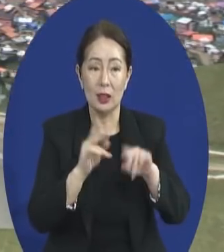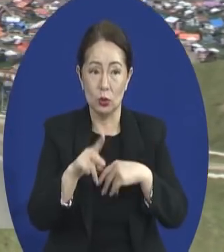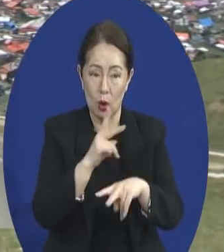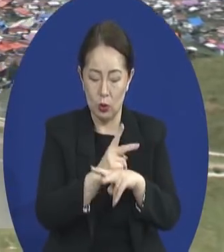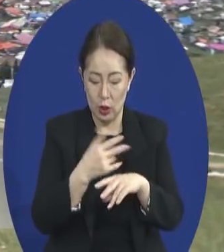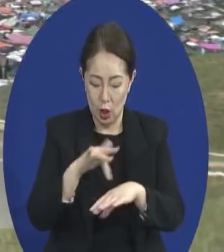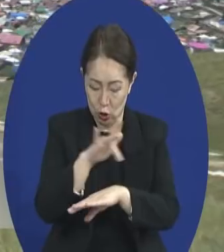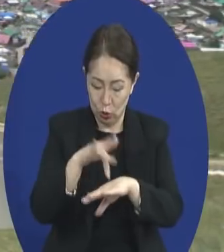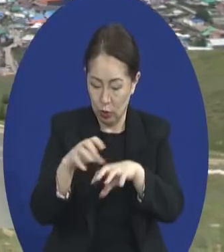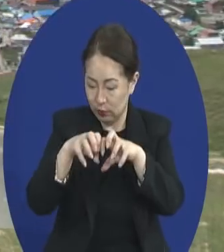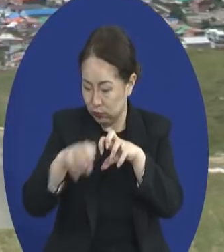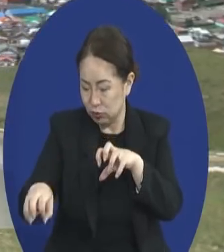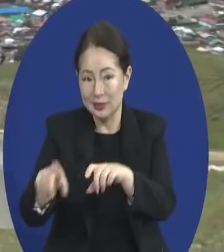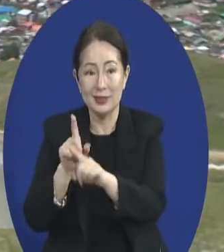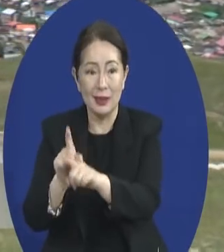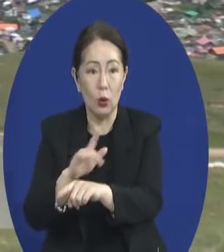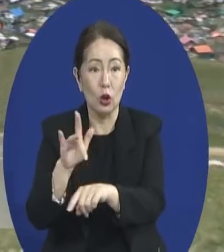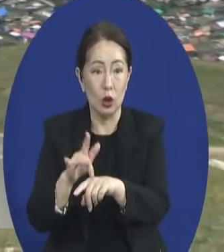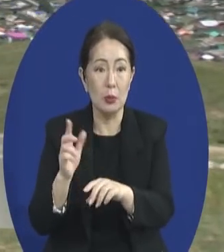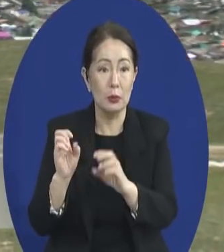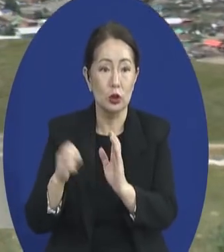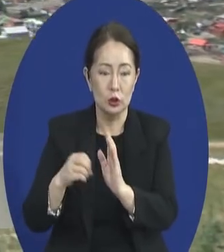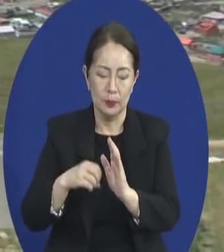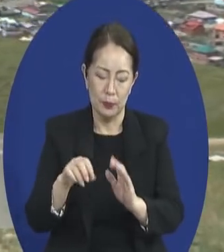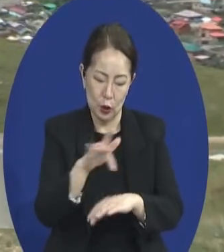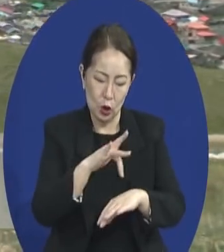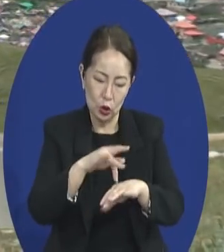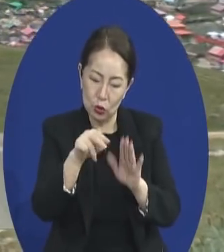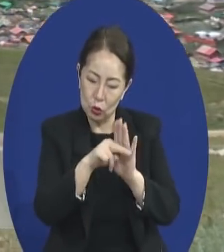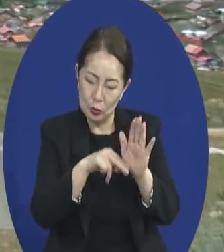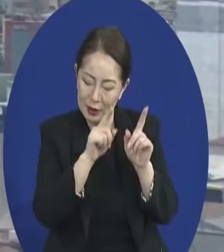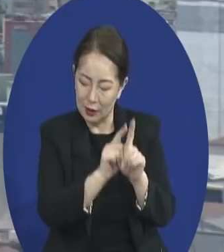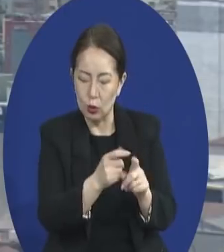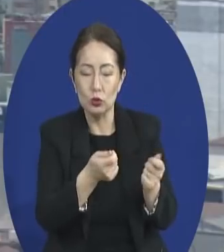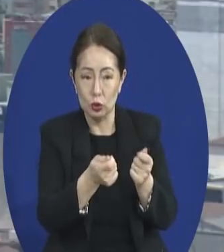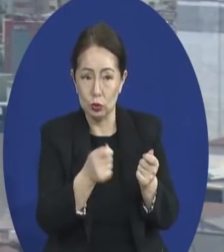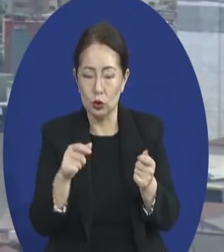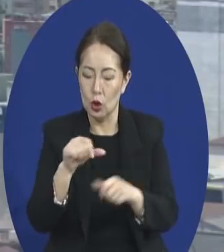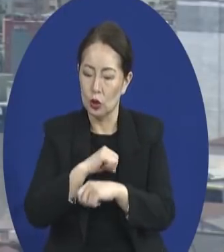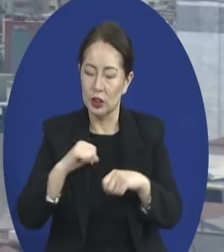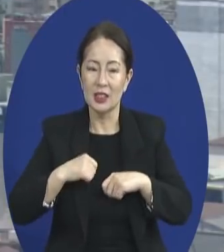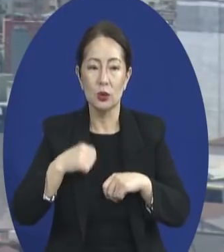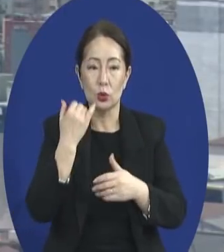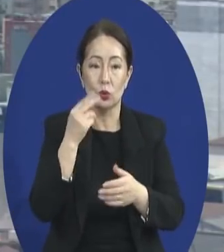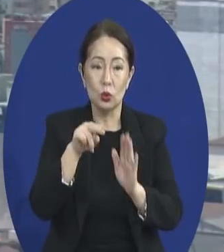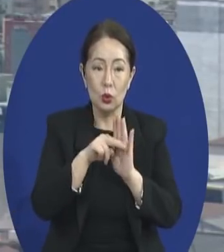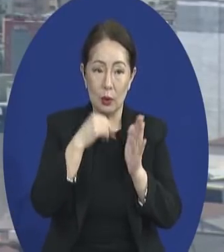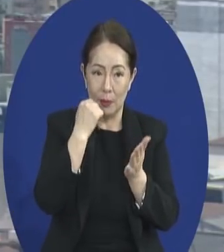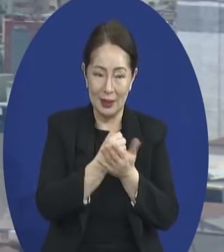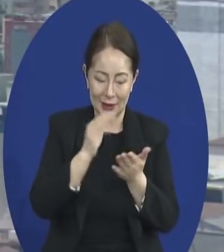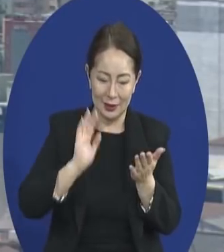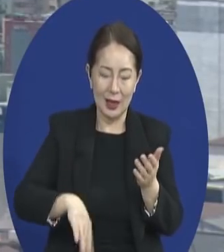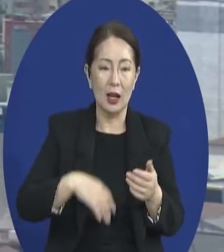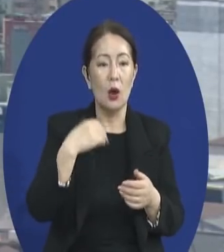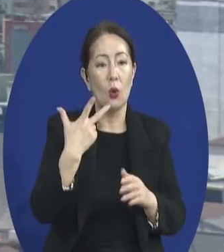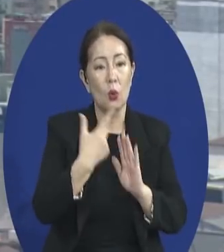байна. Хуулиар тусгаалan зохицуулаагүй асуудлыг нийслэл хотын дүрмээр зохицуулна. Хотын иргэд дүрмийг баталсны дараа 3-аас